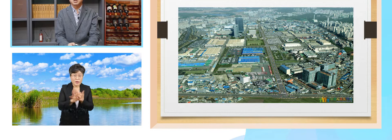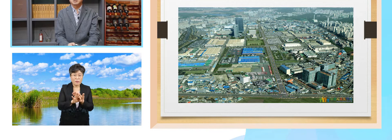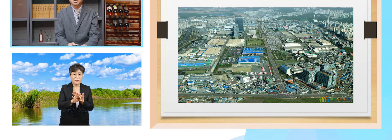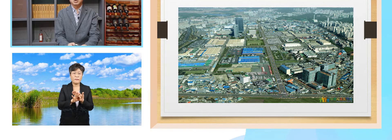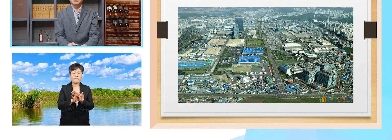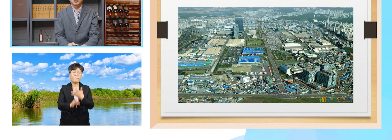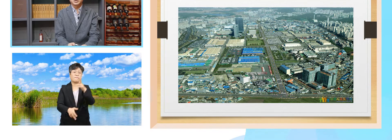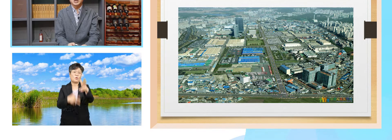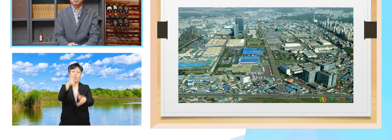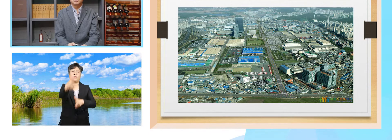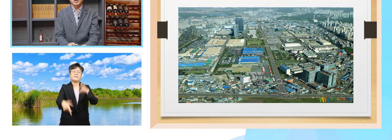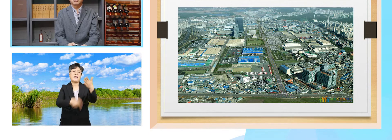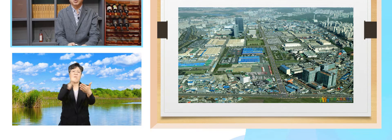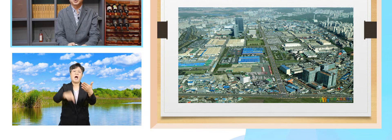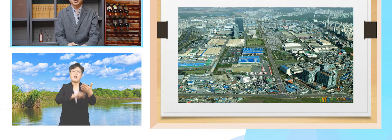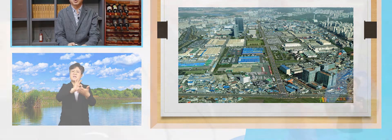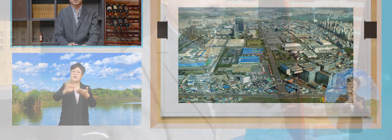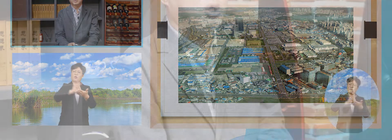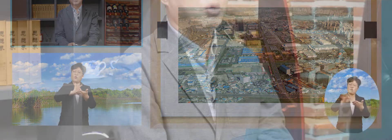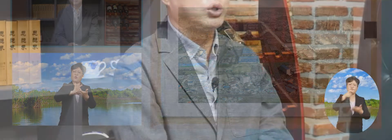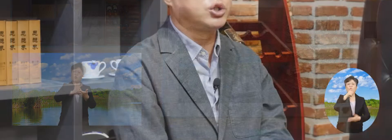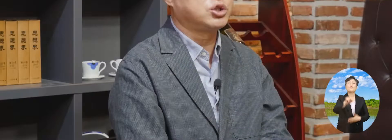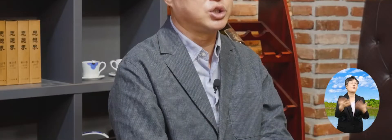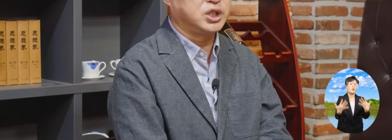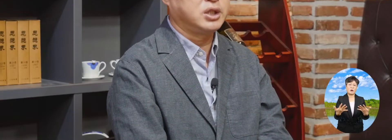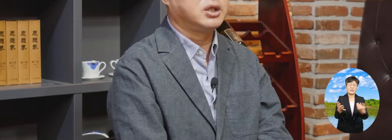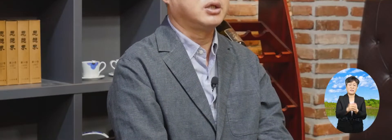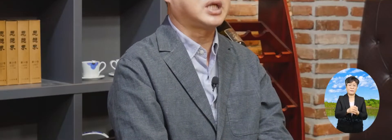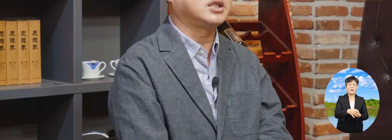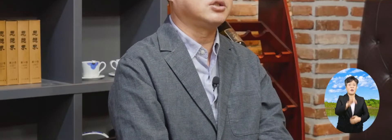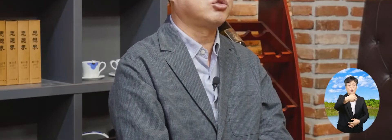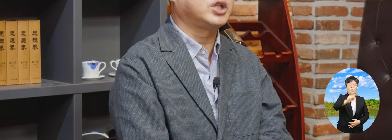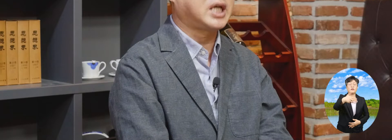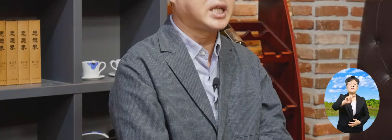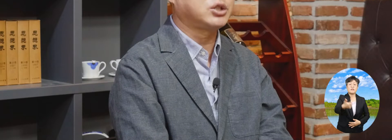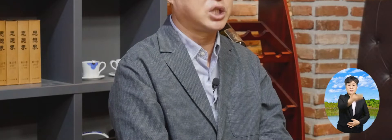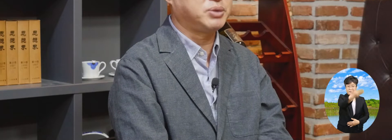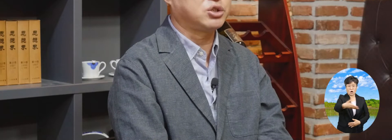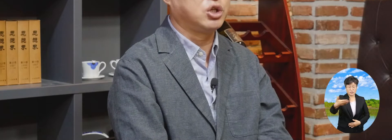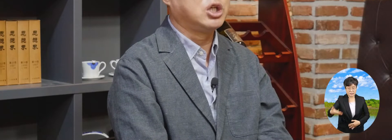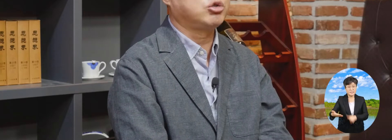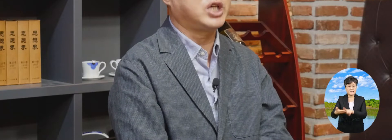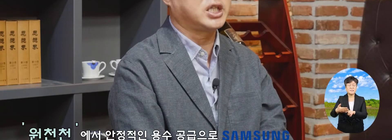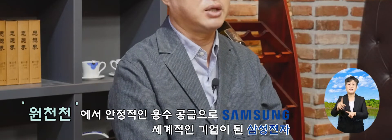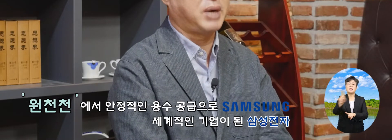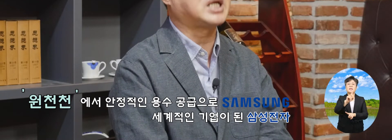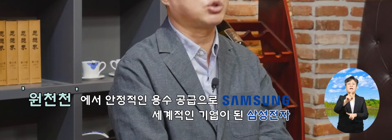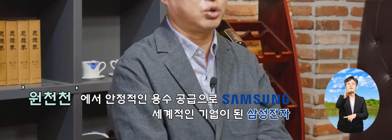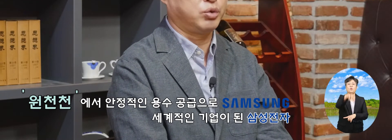거대한 그런 공장을 운영할 수가 없죠. 원천천이 다른 수원의 4대 하천에 비해서